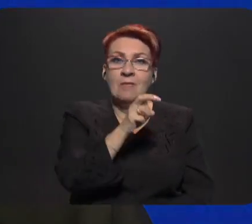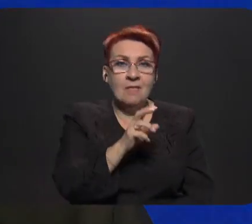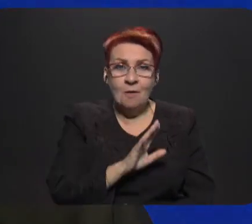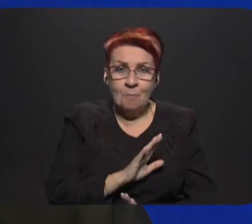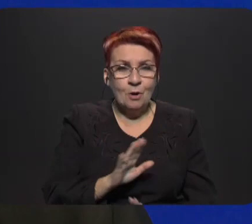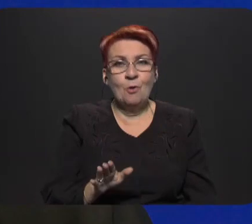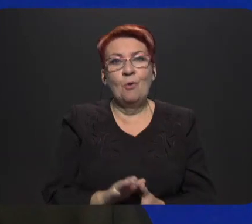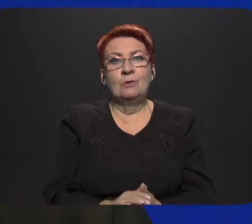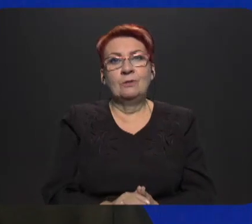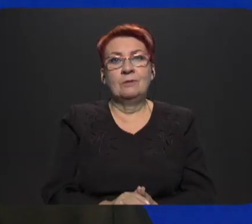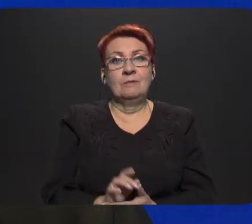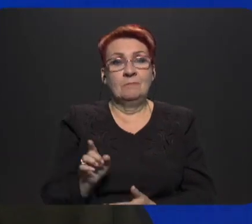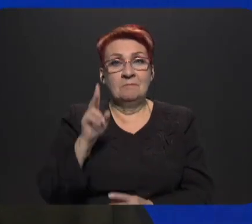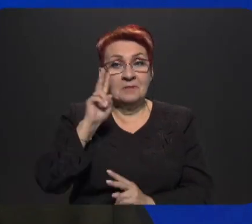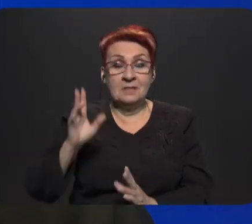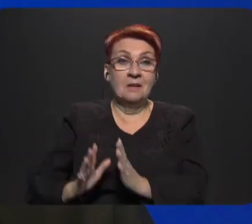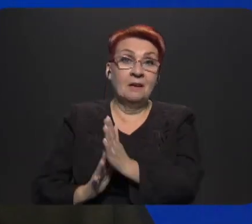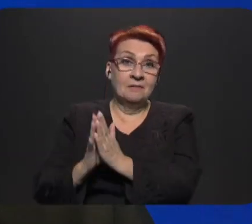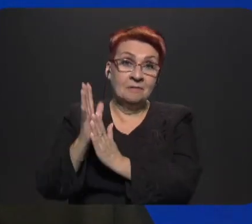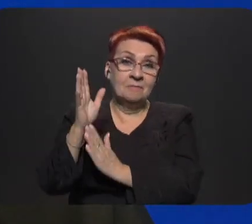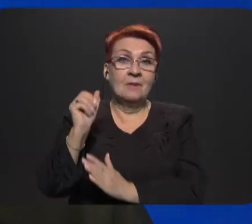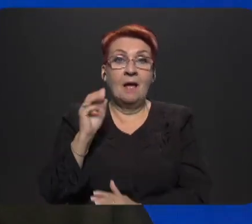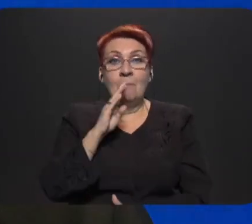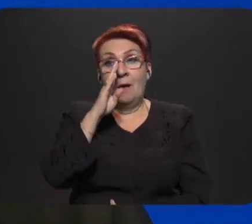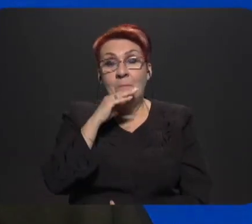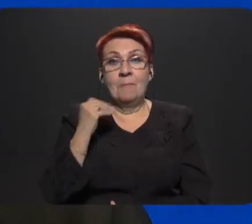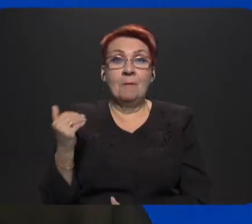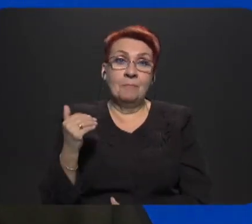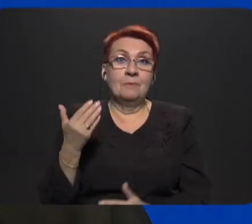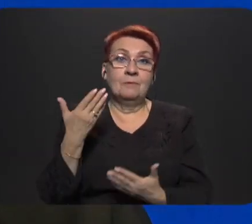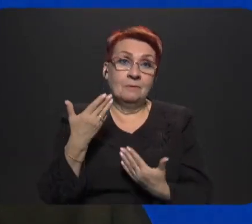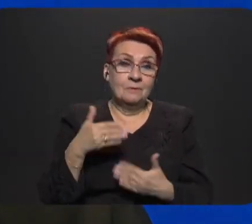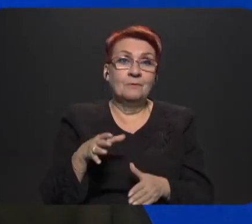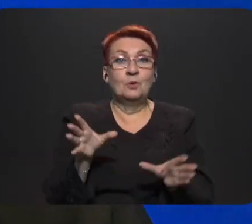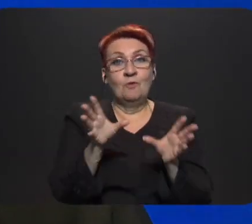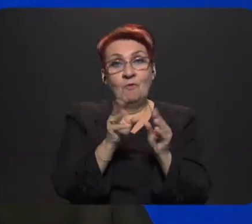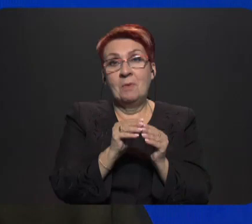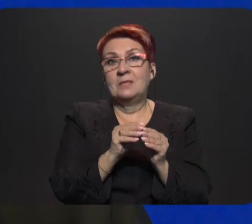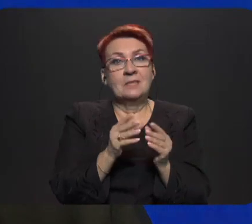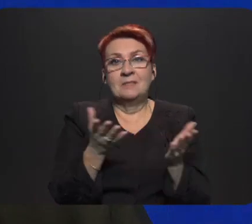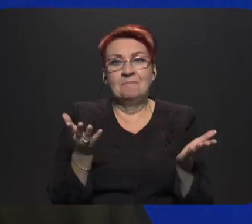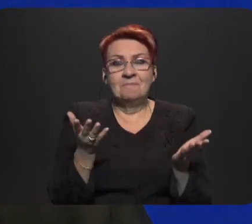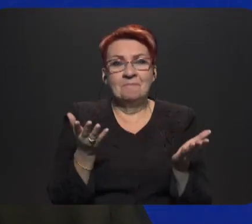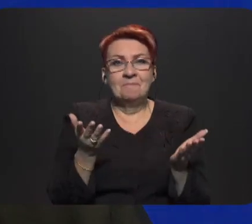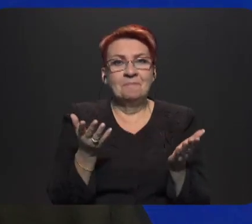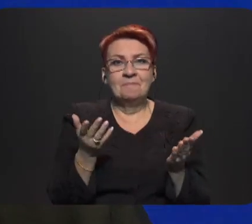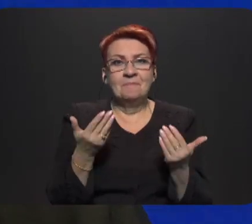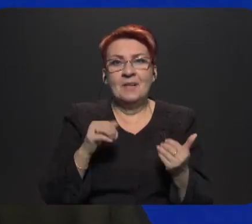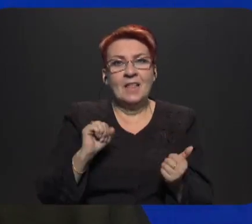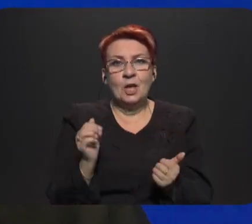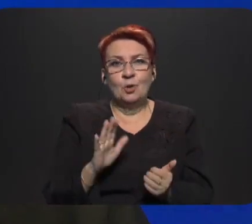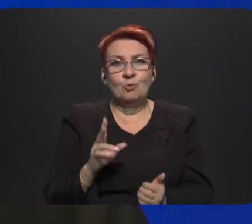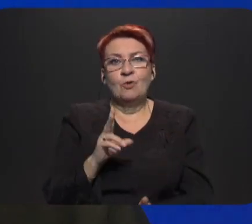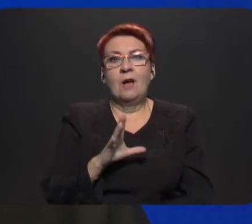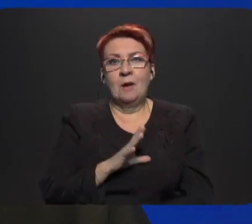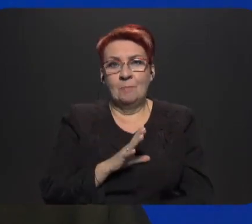Крестники вообще меня не знали, а родители со временем отошли от меня. Вот я не знаю, как вот быть.